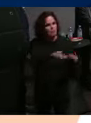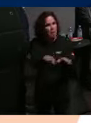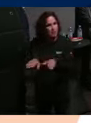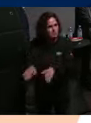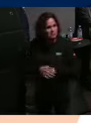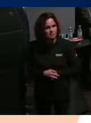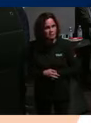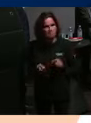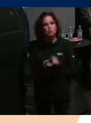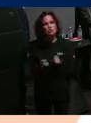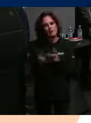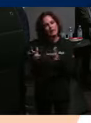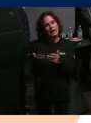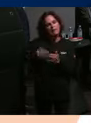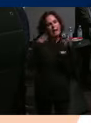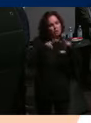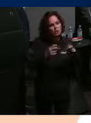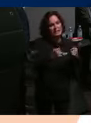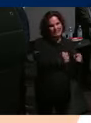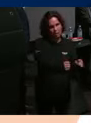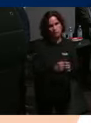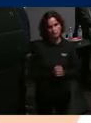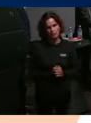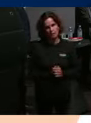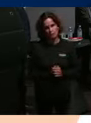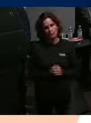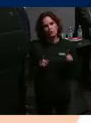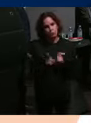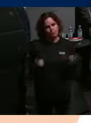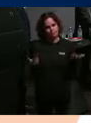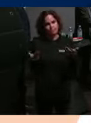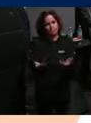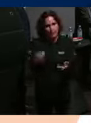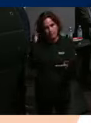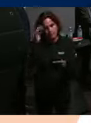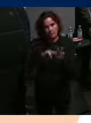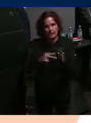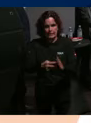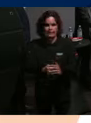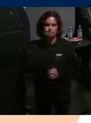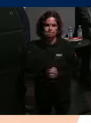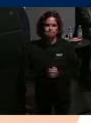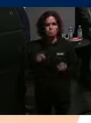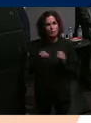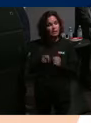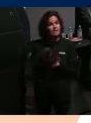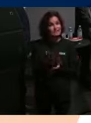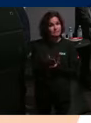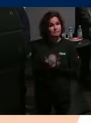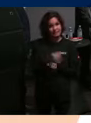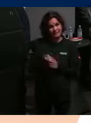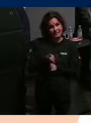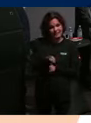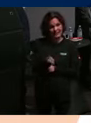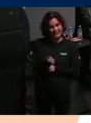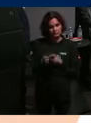Da trenger vi å ha mer forskningsinnsats for å kunne adressere de her problemene. Og da er det viktig at man skrur opp med